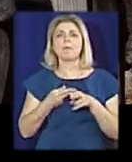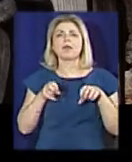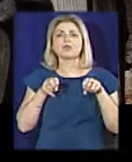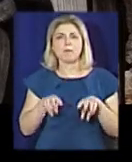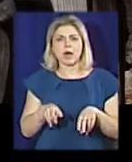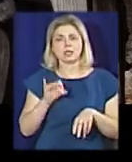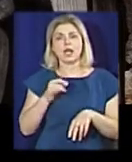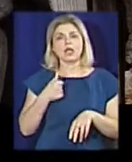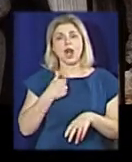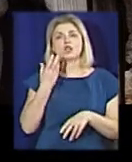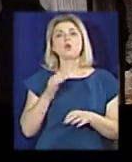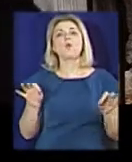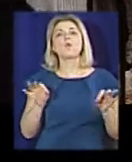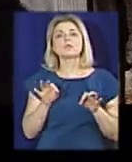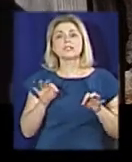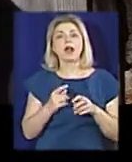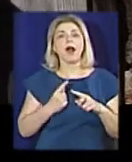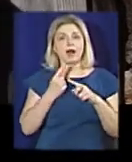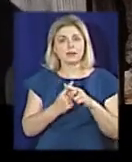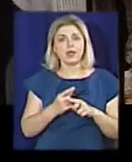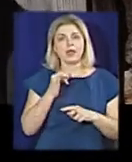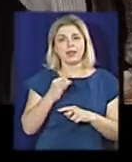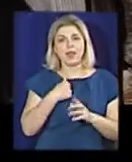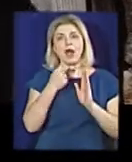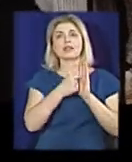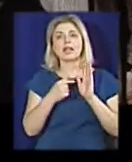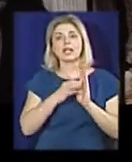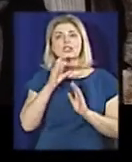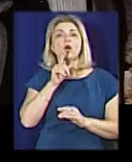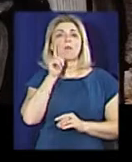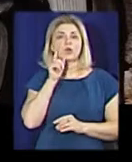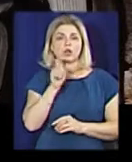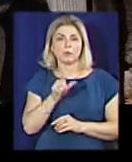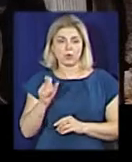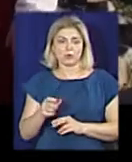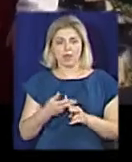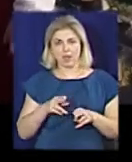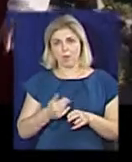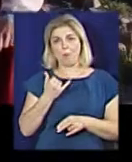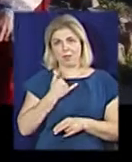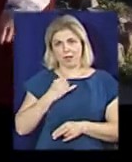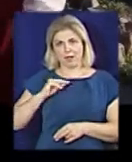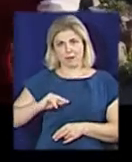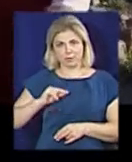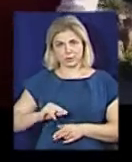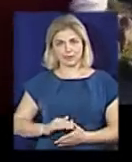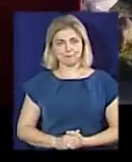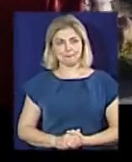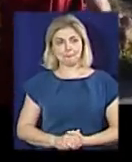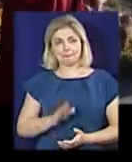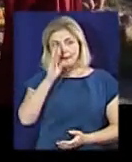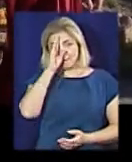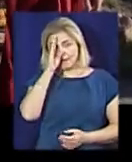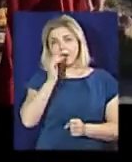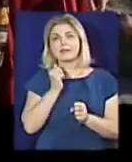того, я ще й музикант. Досвідом ділюся з молодими людьми, які в мене працюють. Дмитро Шпаков організовує на